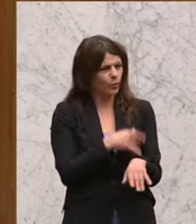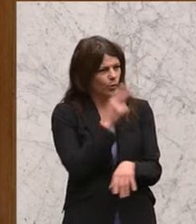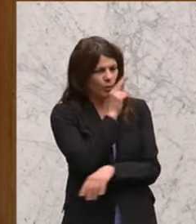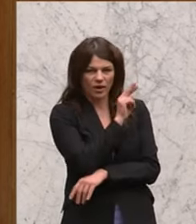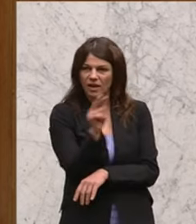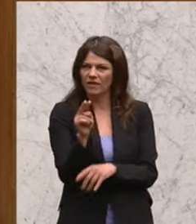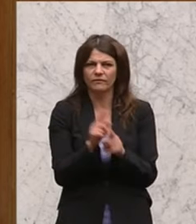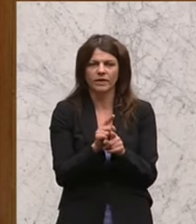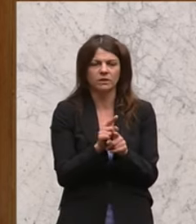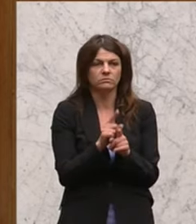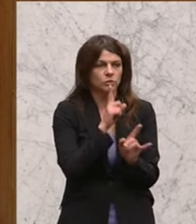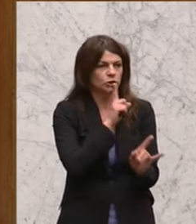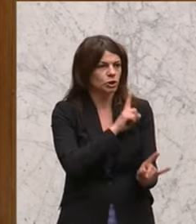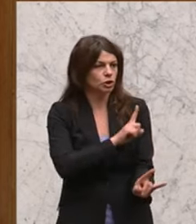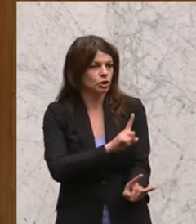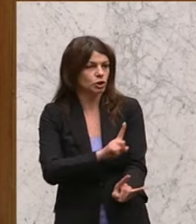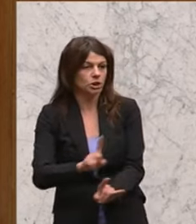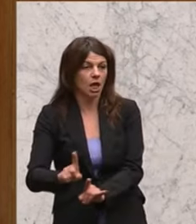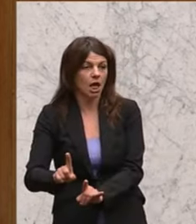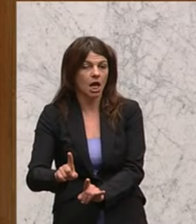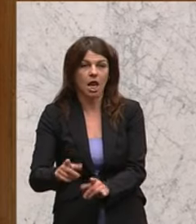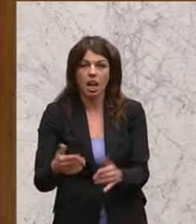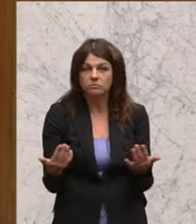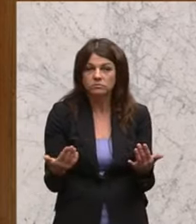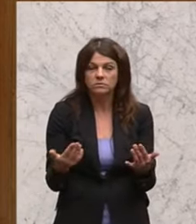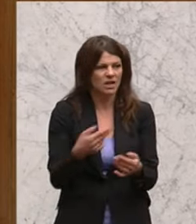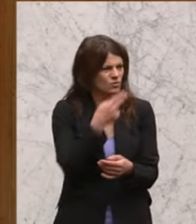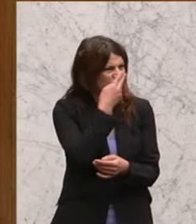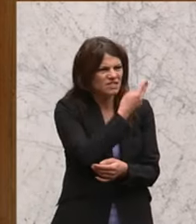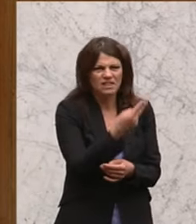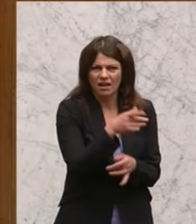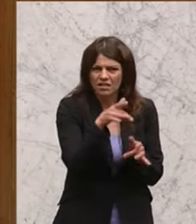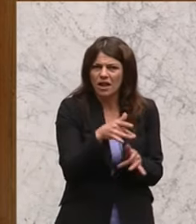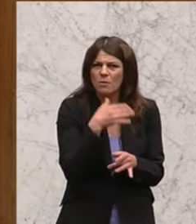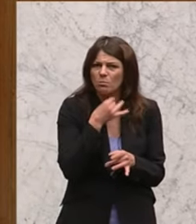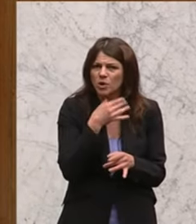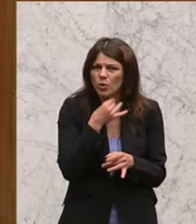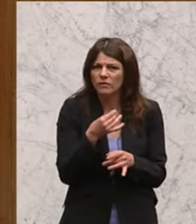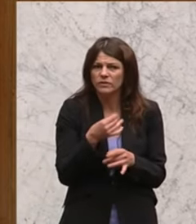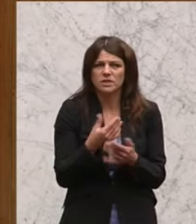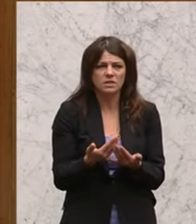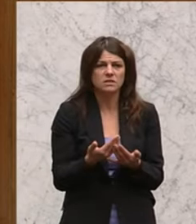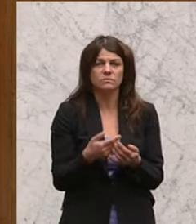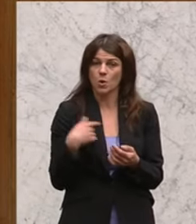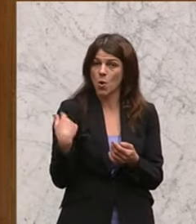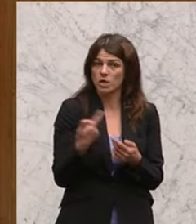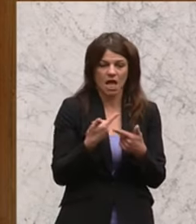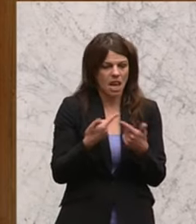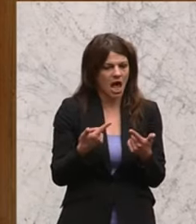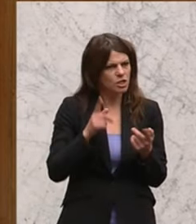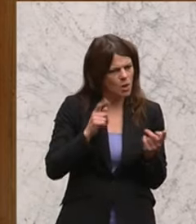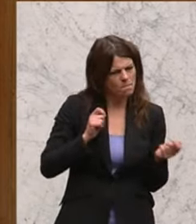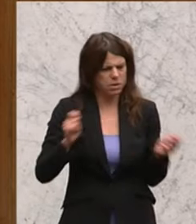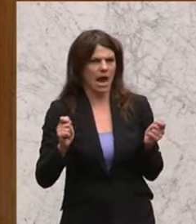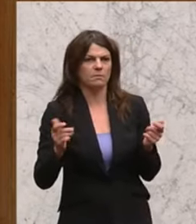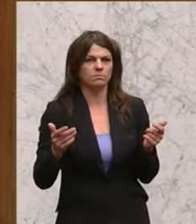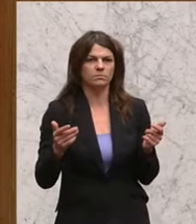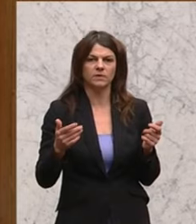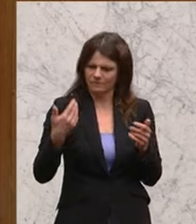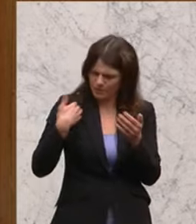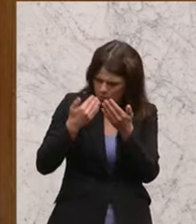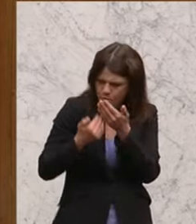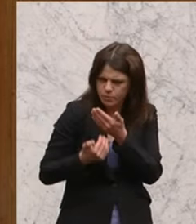Eindruck eines Stillstands, der gestanden ist, und es ist ein Bedürfnis, dass durch unser Land wieder ein Ruck geht, um die